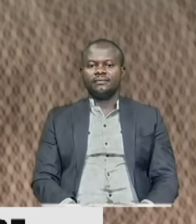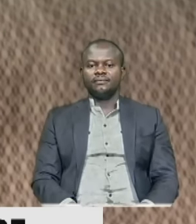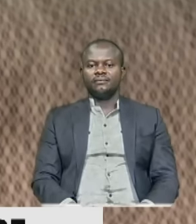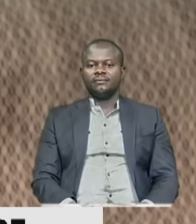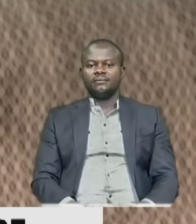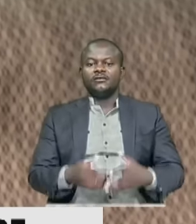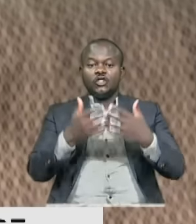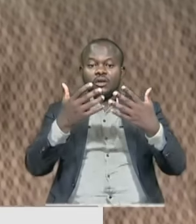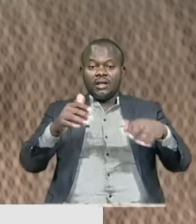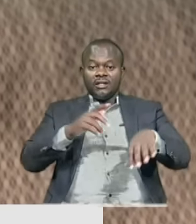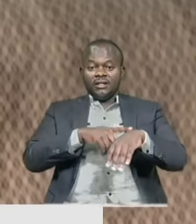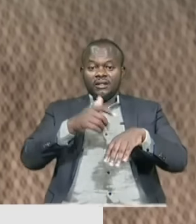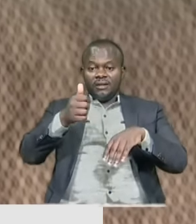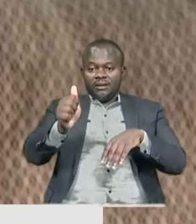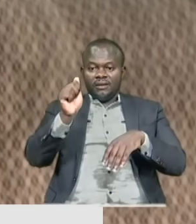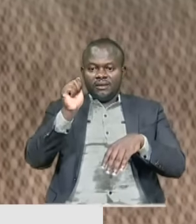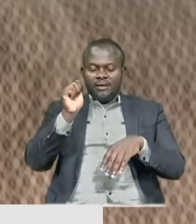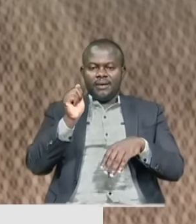ngarani